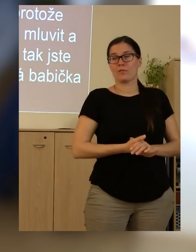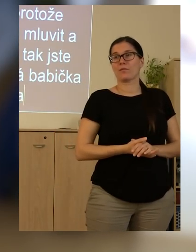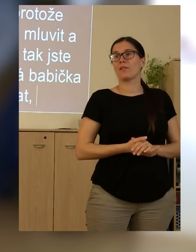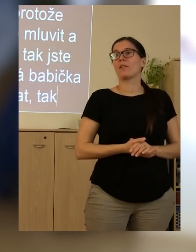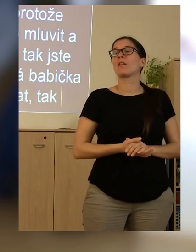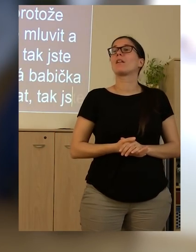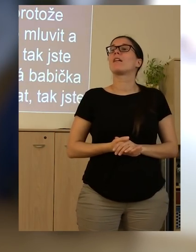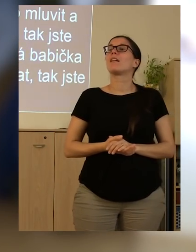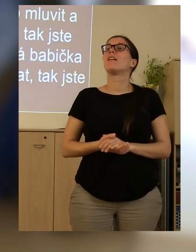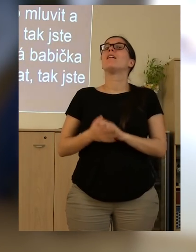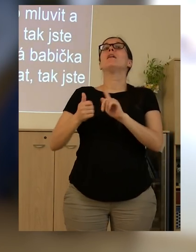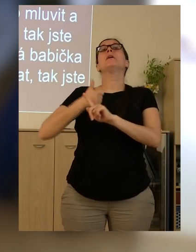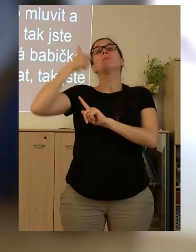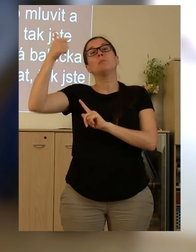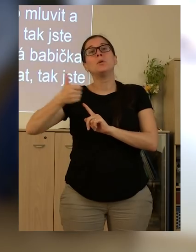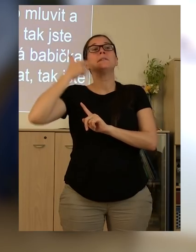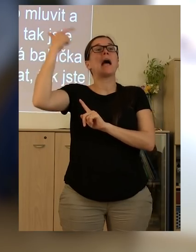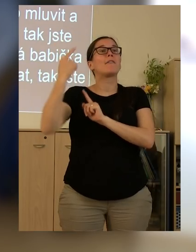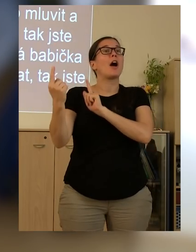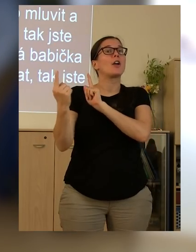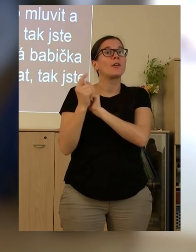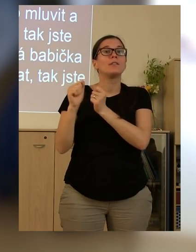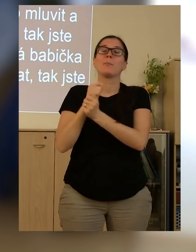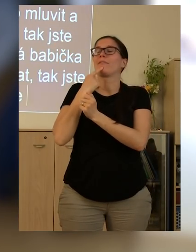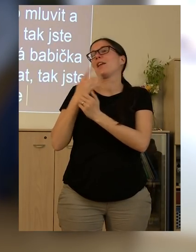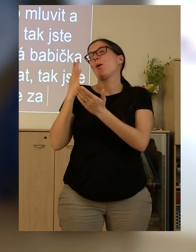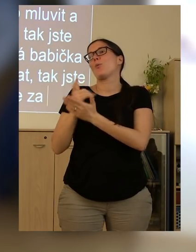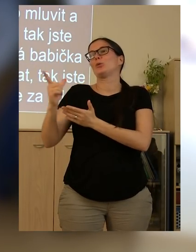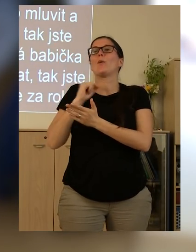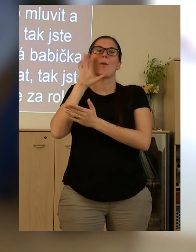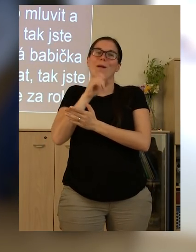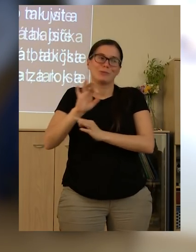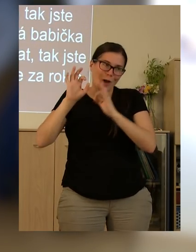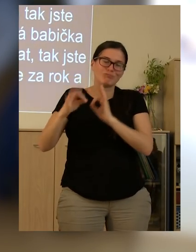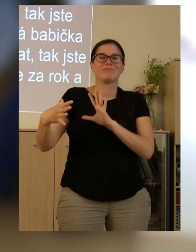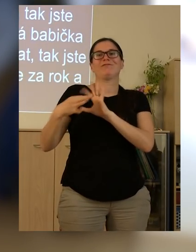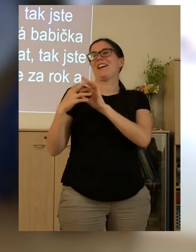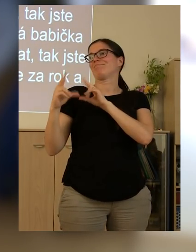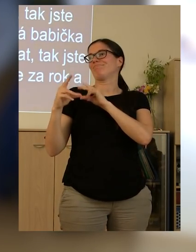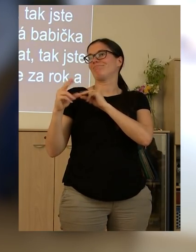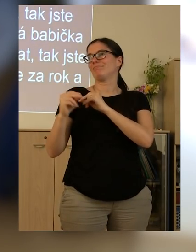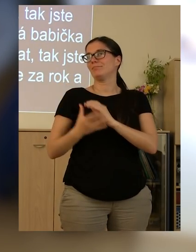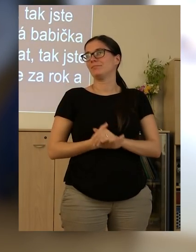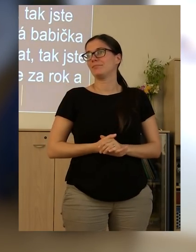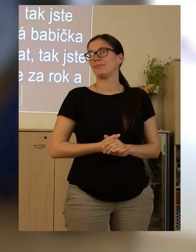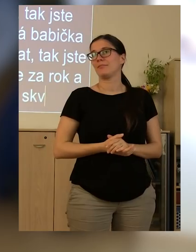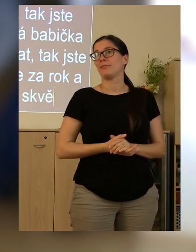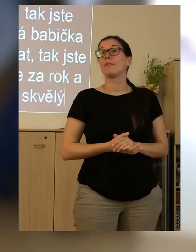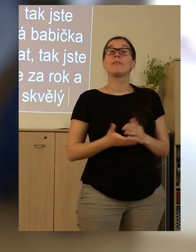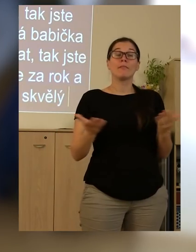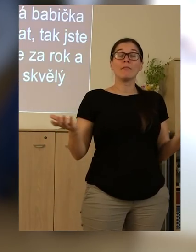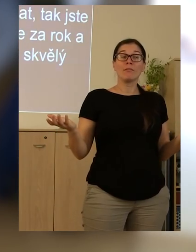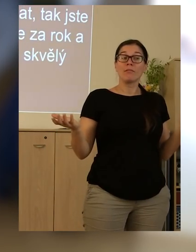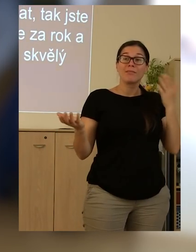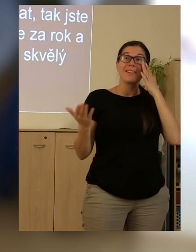Ten člověk za mnou přijde za rok nebo za dva a říká, máme s babičkou skvělý vztah. Jo? To znamená, že vlastně to,